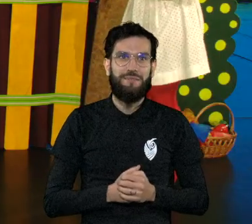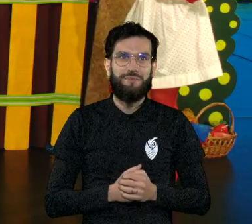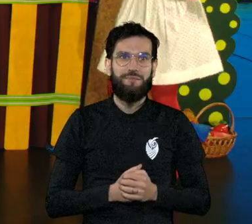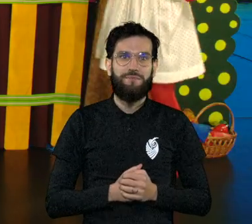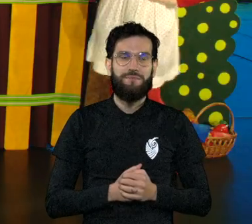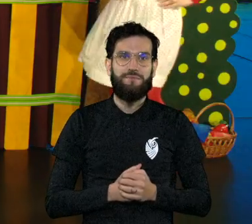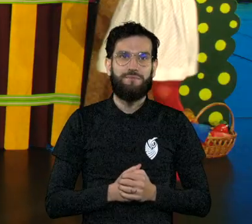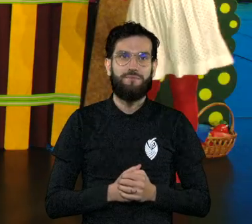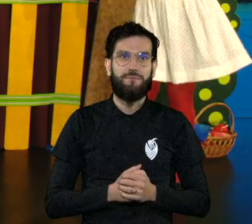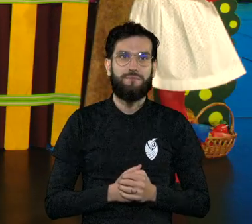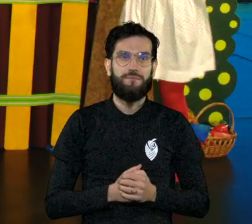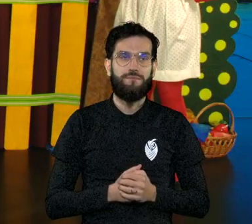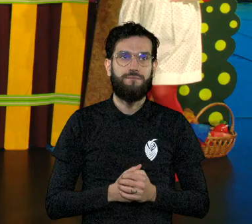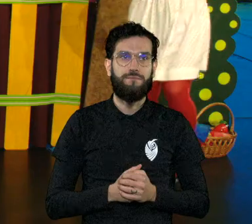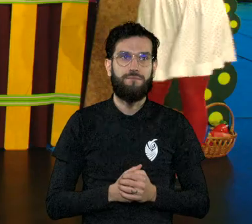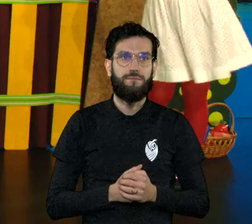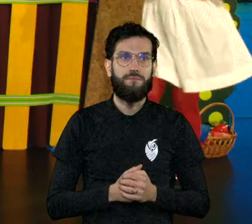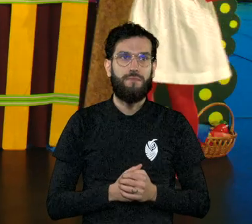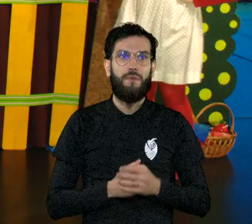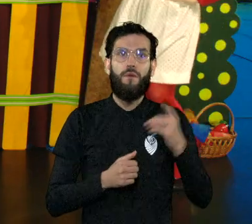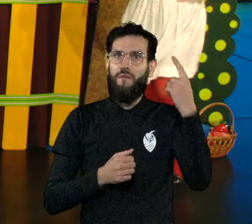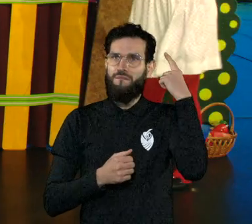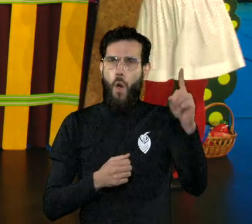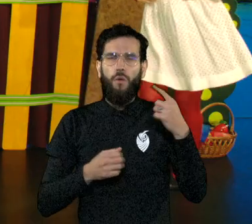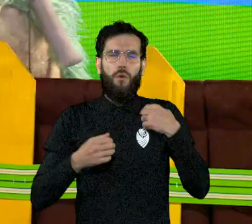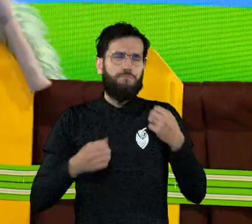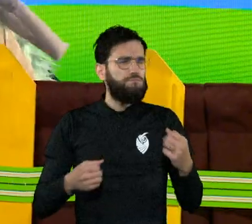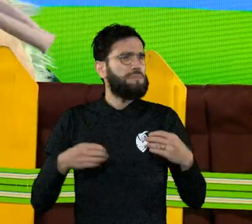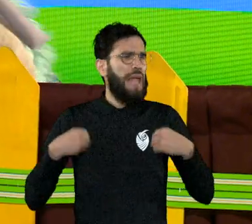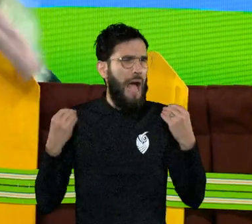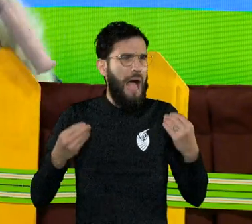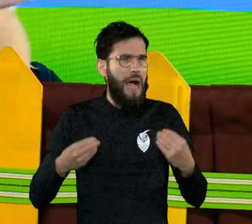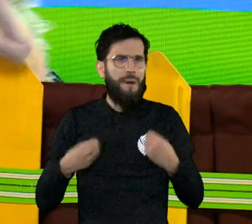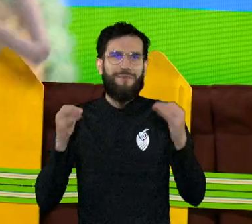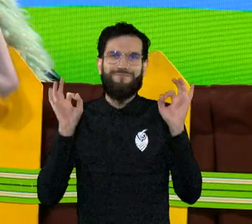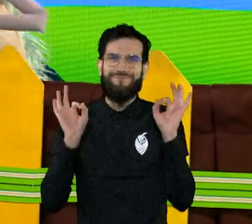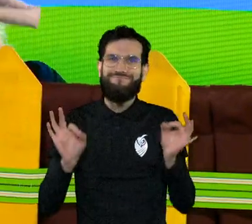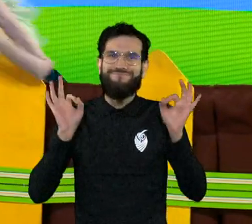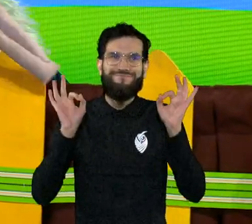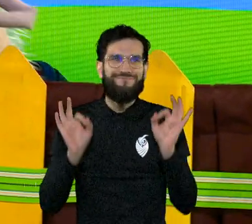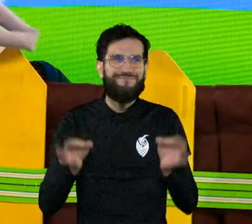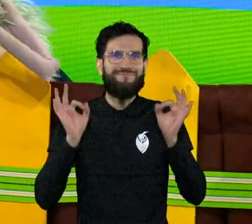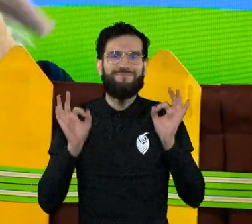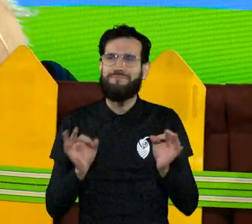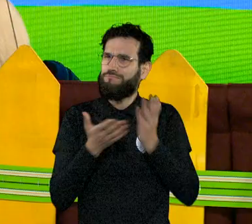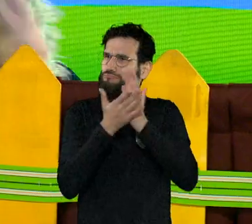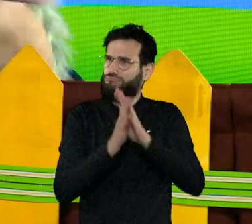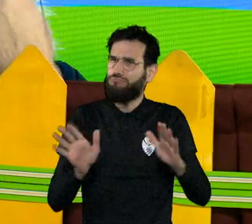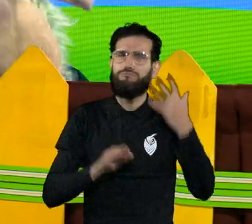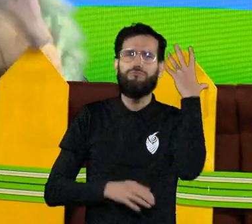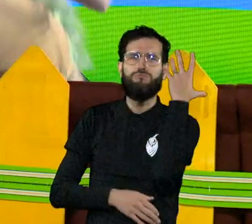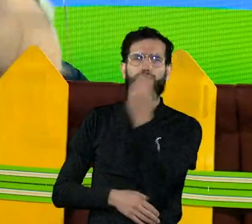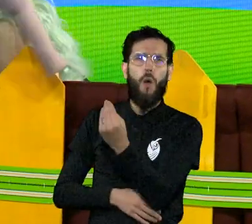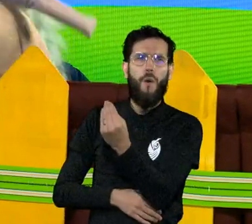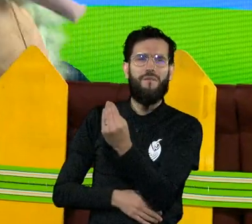Keď sa riadne vybláznili, zase domov